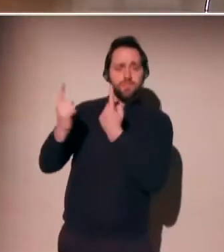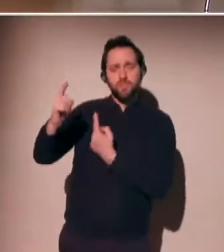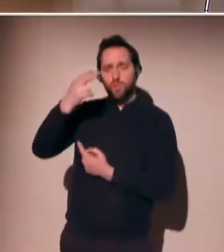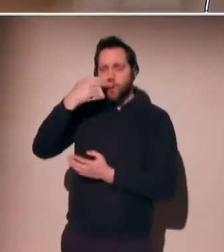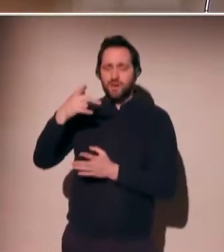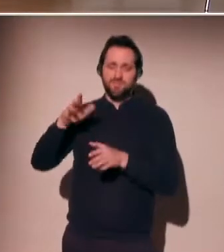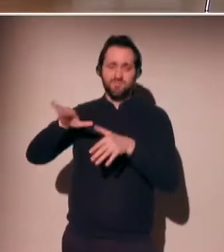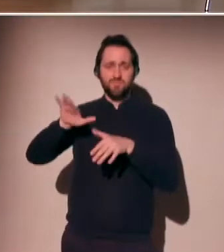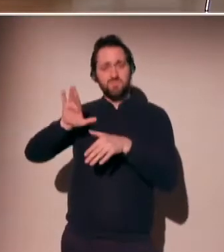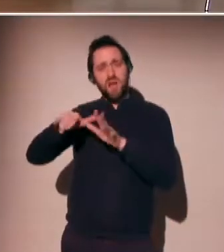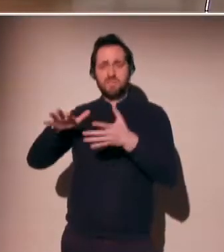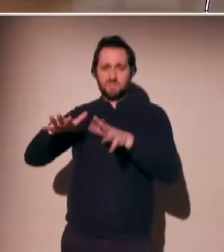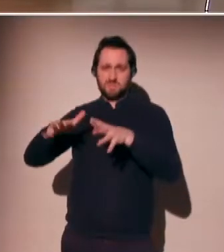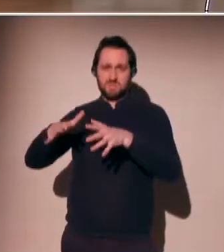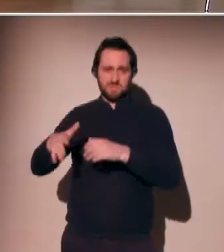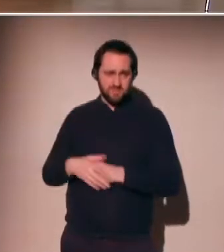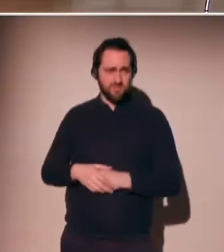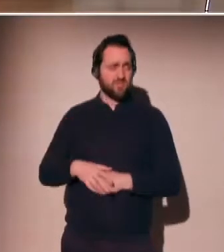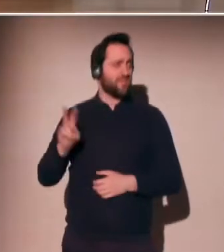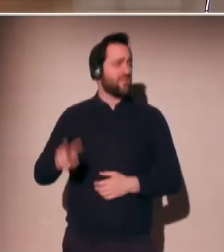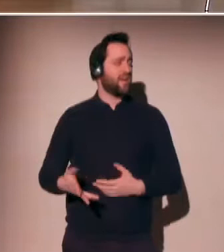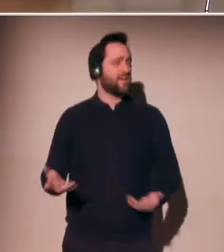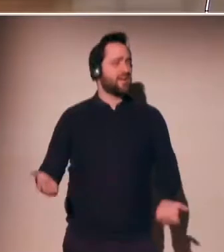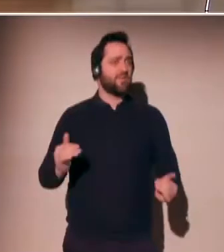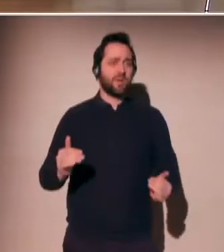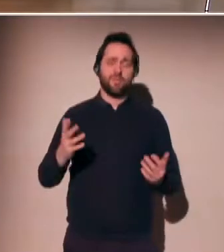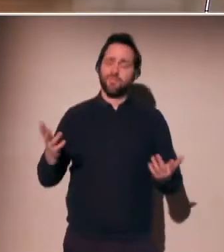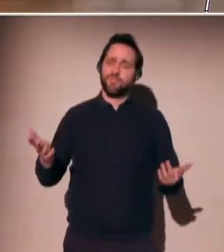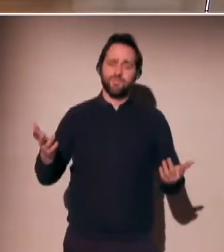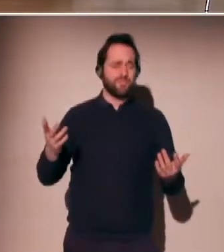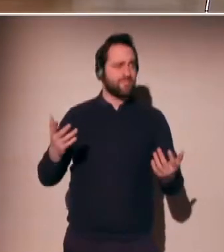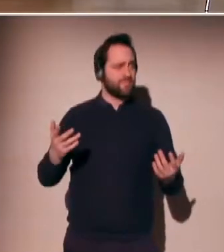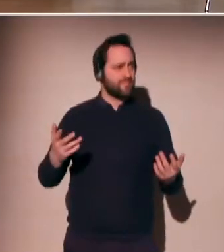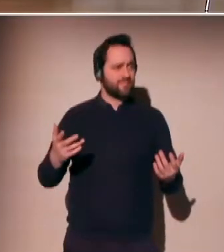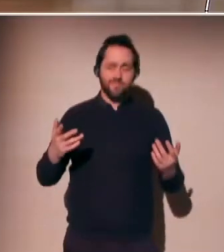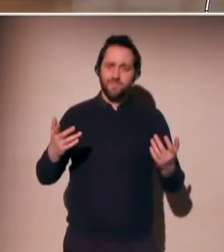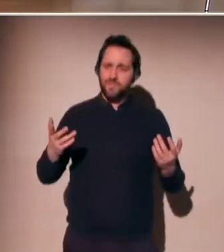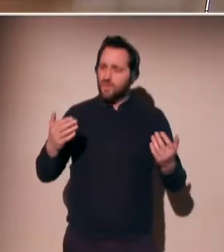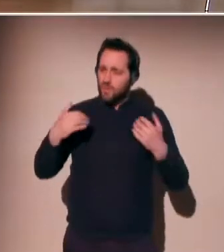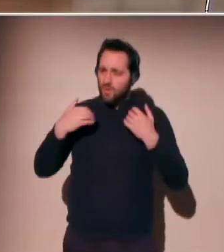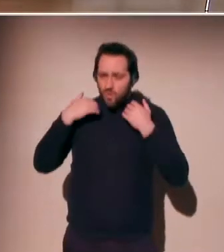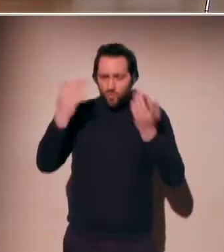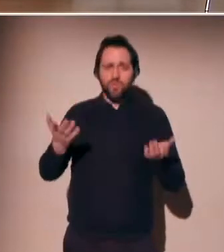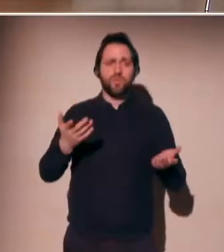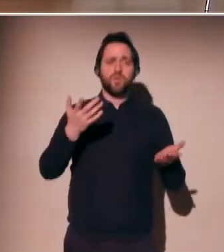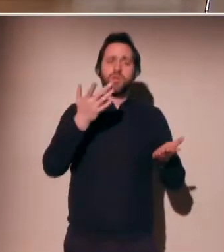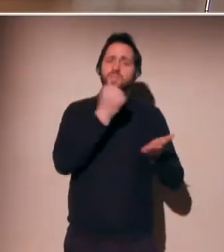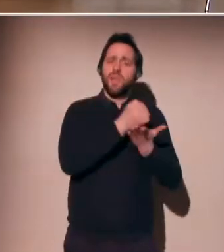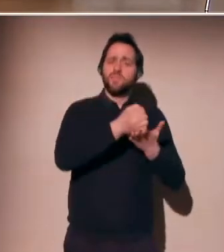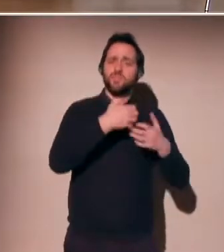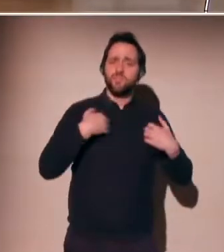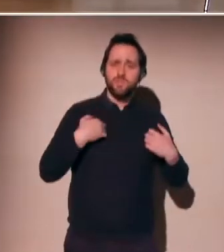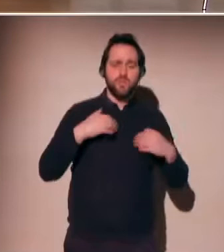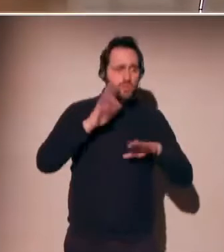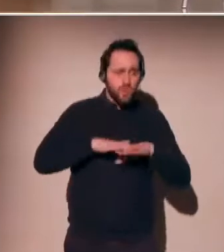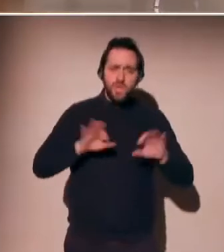ces algorithmes. C'est vraiment honteux de nous dire que nous n'avons pas de normes par rapport à ces tests scientifiques dont nous avons besoin. Merci beaucoup.